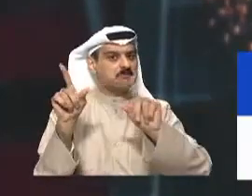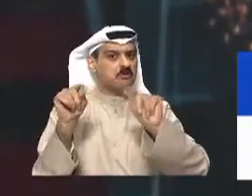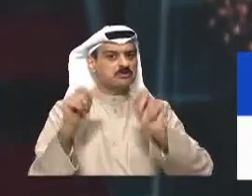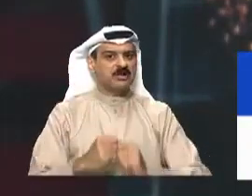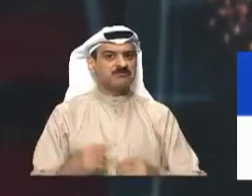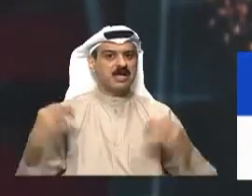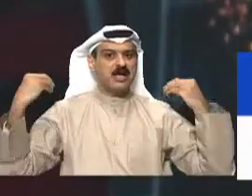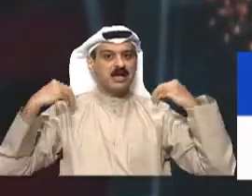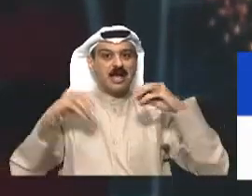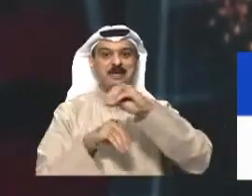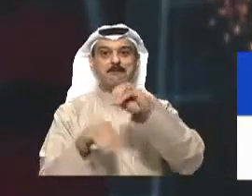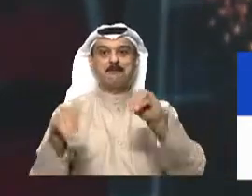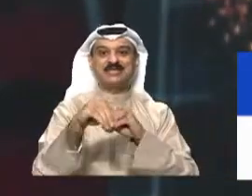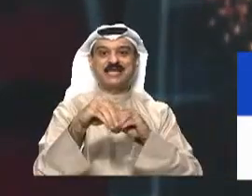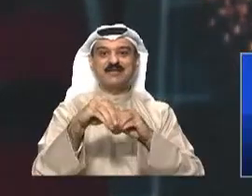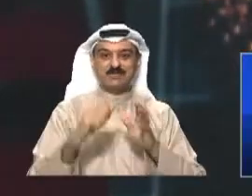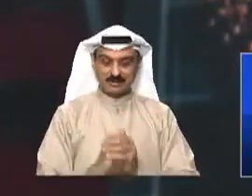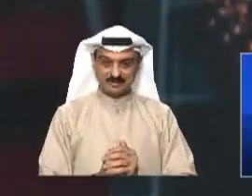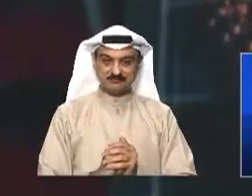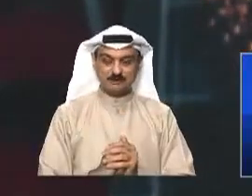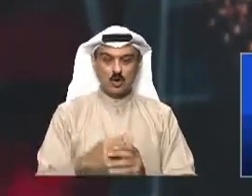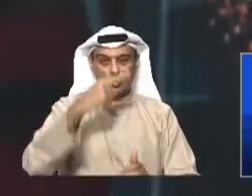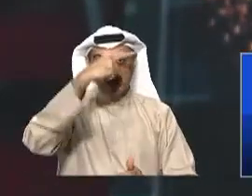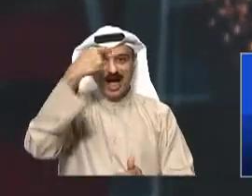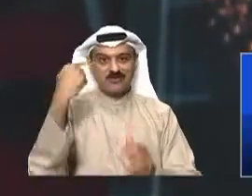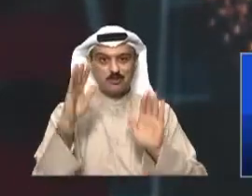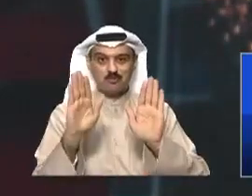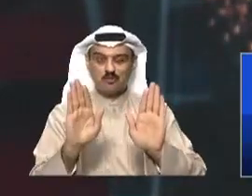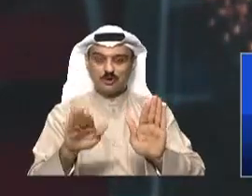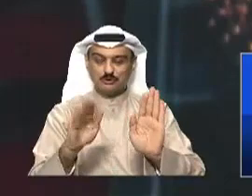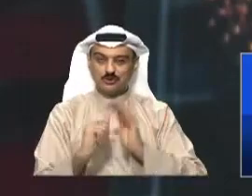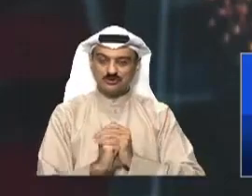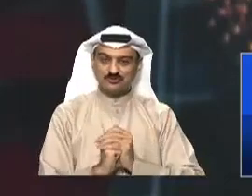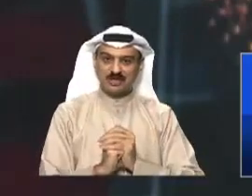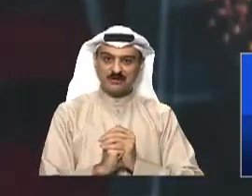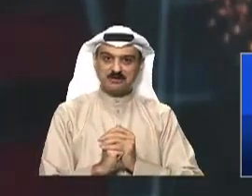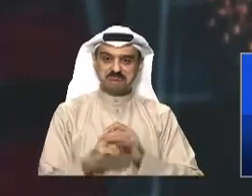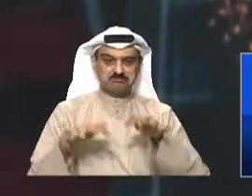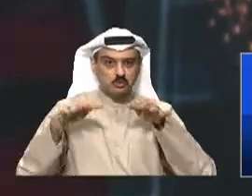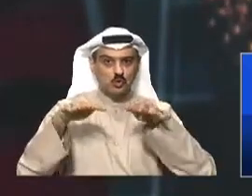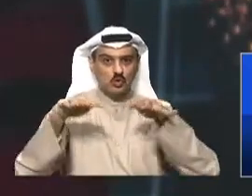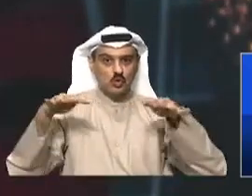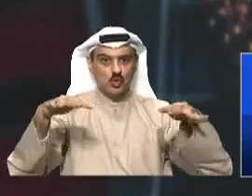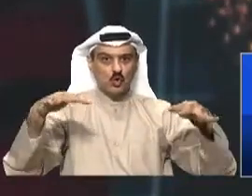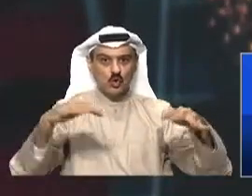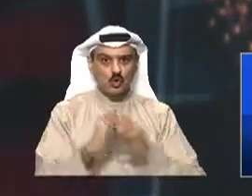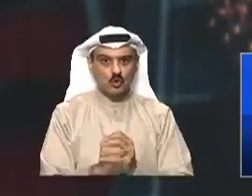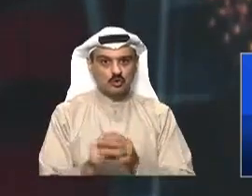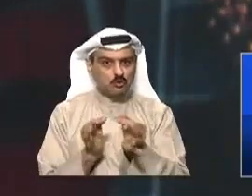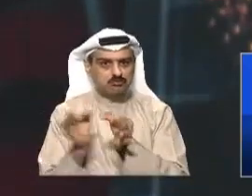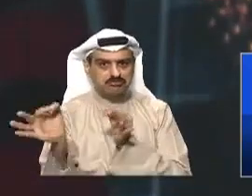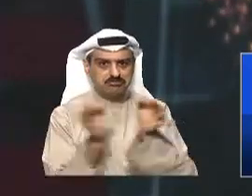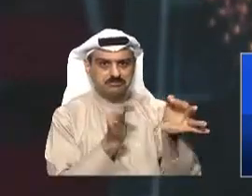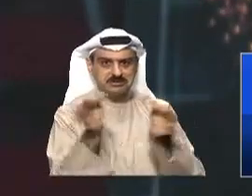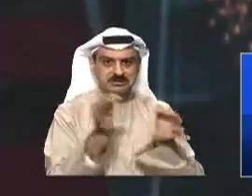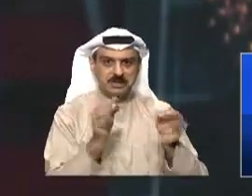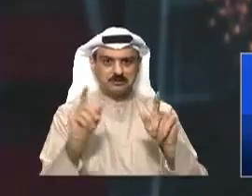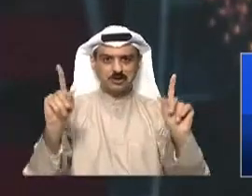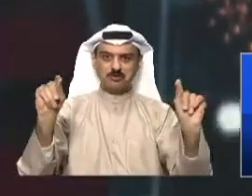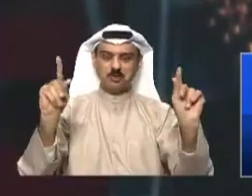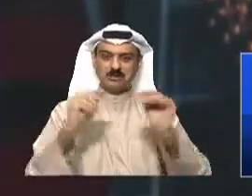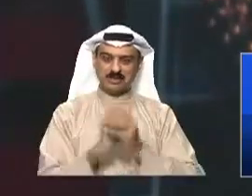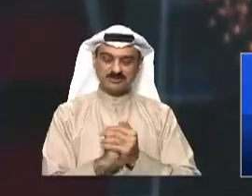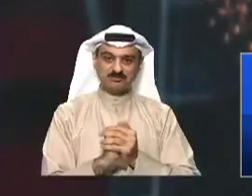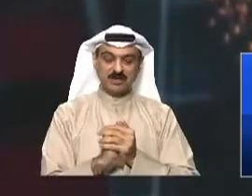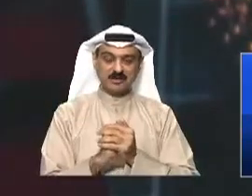لاعبين بدلاء أكثر وعنده حظوظ أكثر وعنده لاعبين في طرق الوصول إلى المرمى بأكثر من طريقة، عنده لاعبين أطراف في